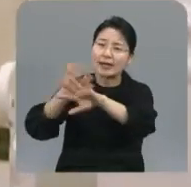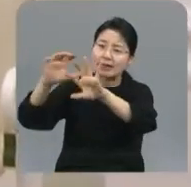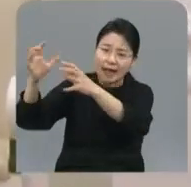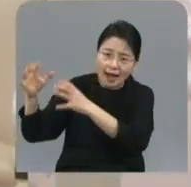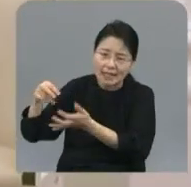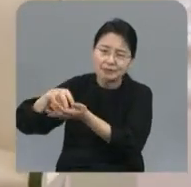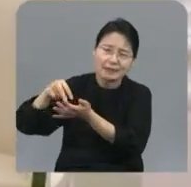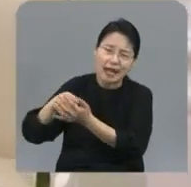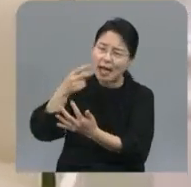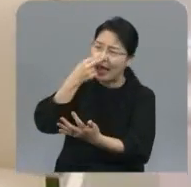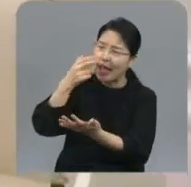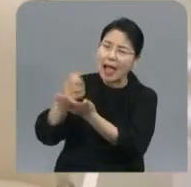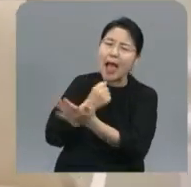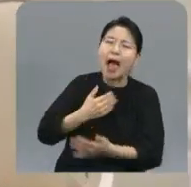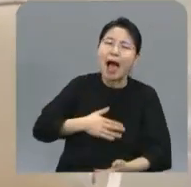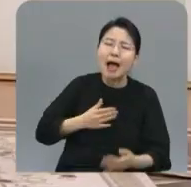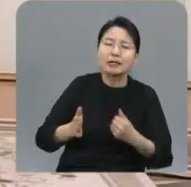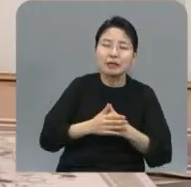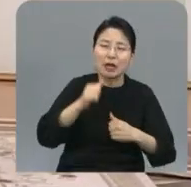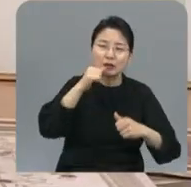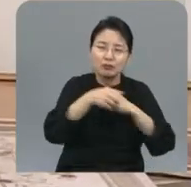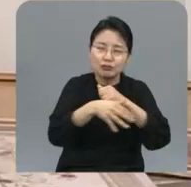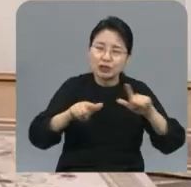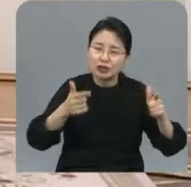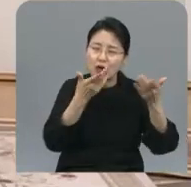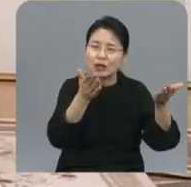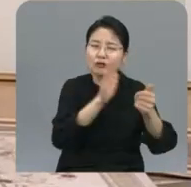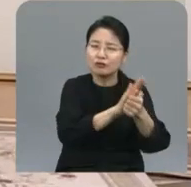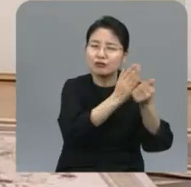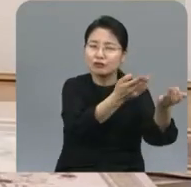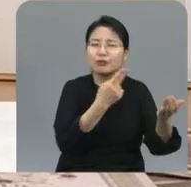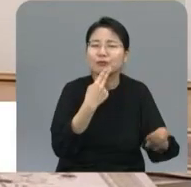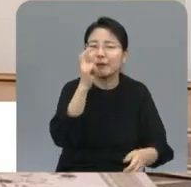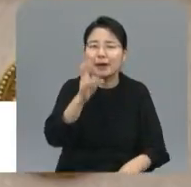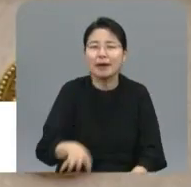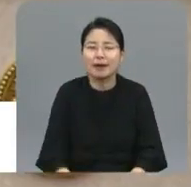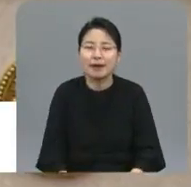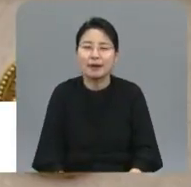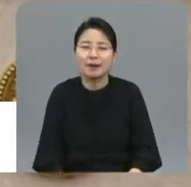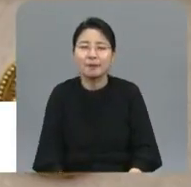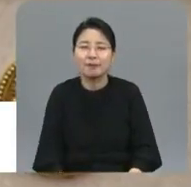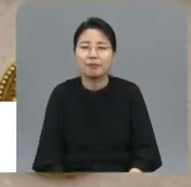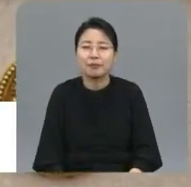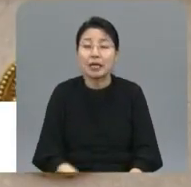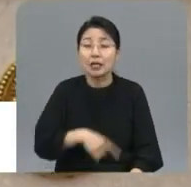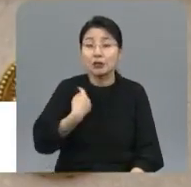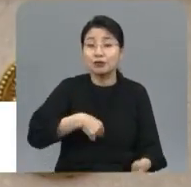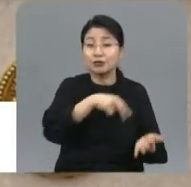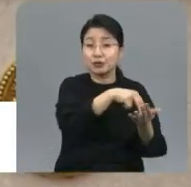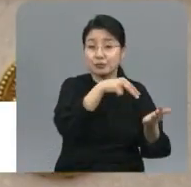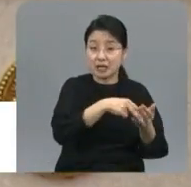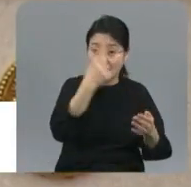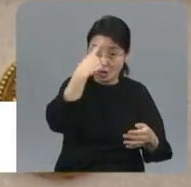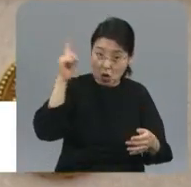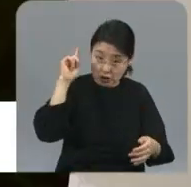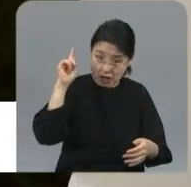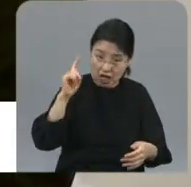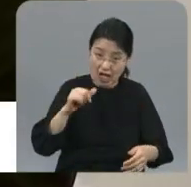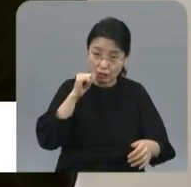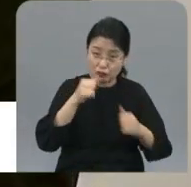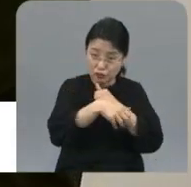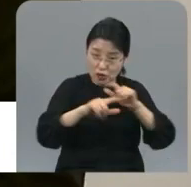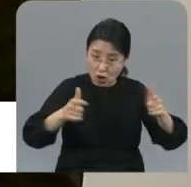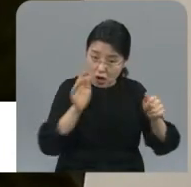dari Amerika Serikat saja namun juga dari negara-negara lain blinken mengatakan bahwa setelah kunjungan presiden China XI jinping ke Moskow belum